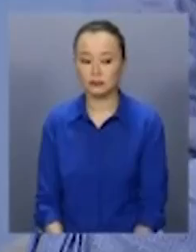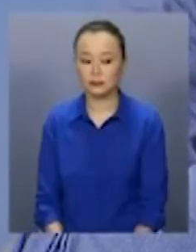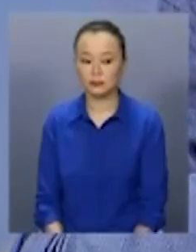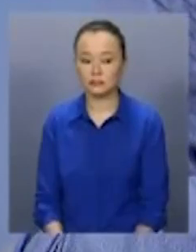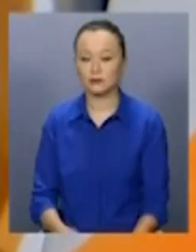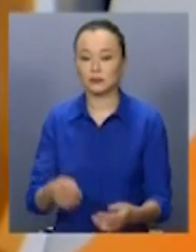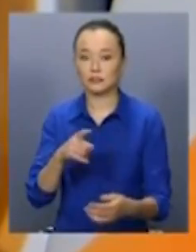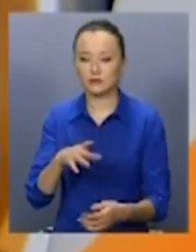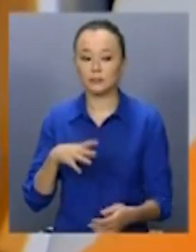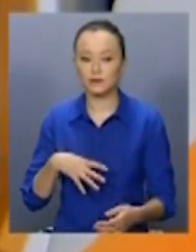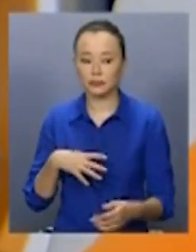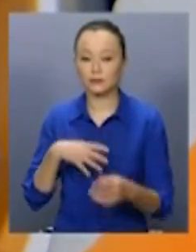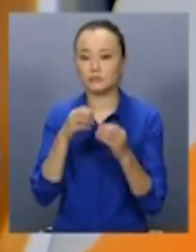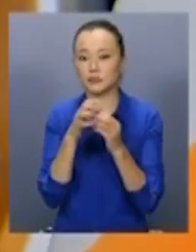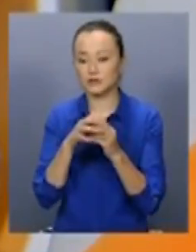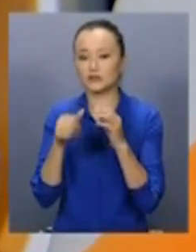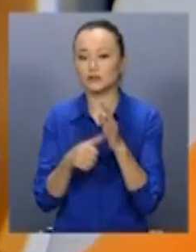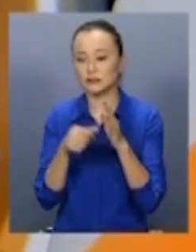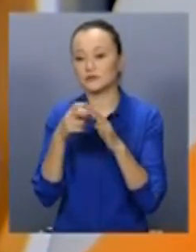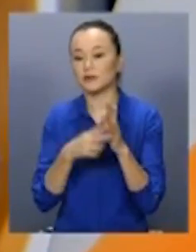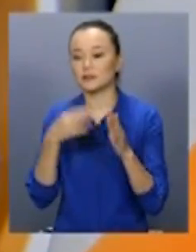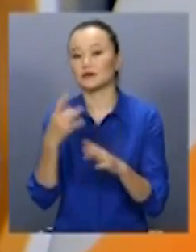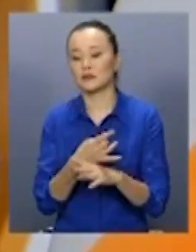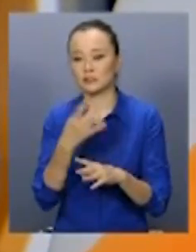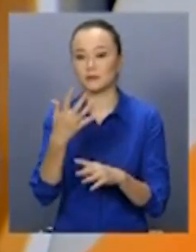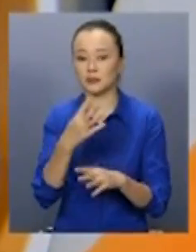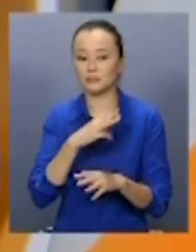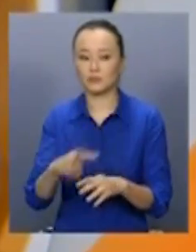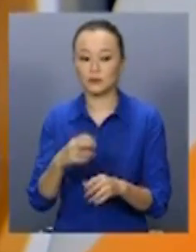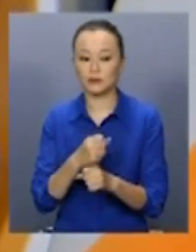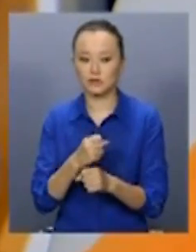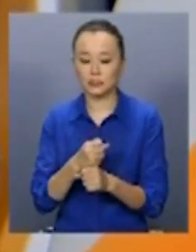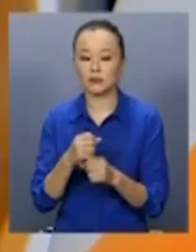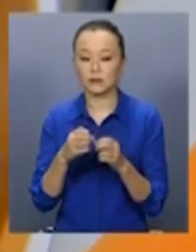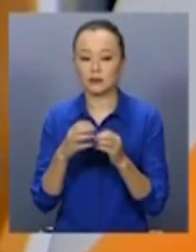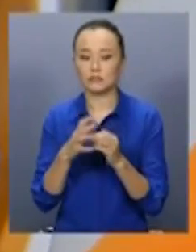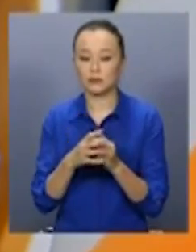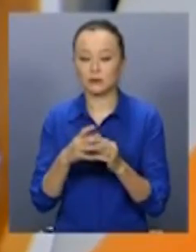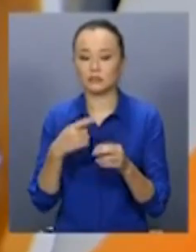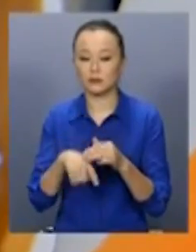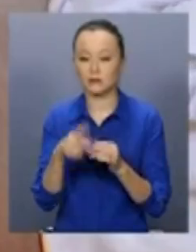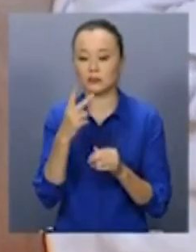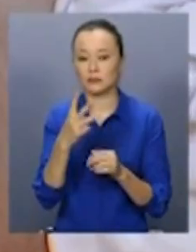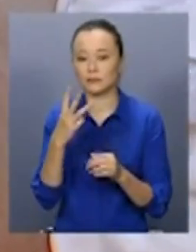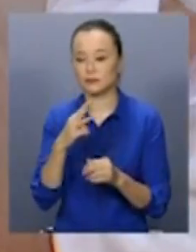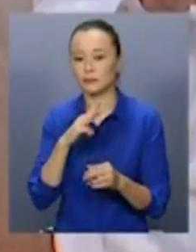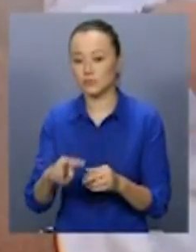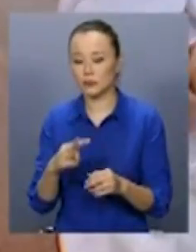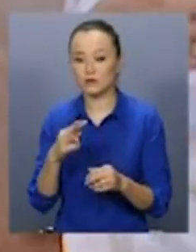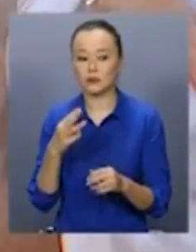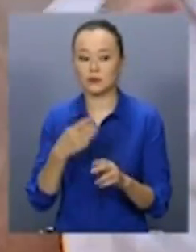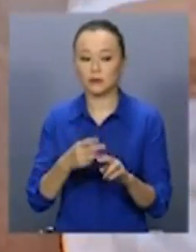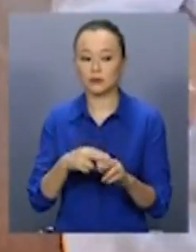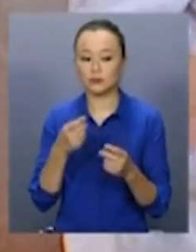Сөйтіп 16-17 мен шамамен бір 5 минуттай жасасақ. Оны енді 15-16 рет болған уақытта бір 2-3 минуттай қарай кетеді да. Сөйтіп